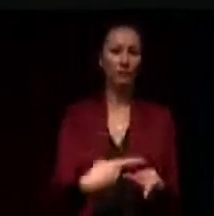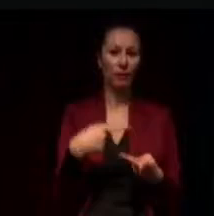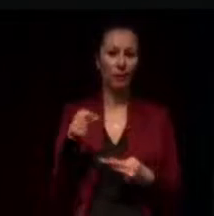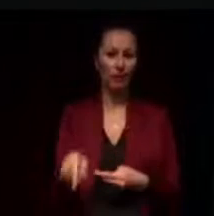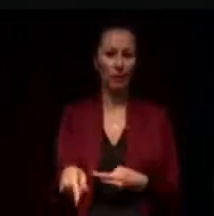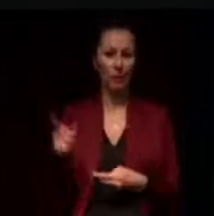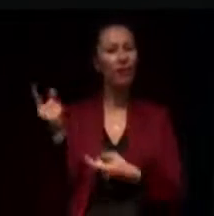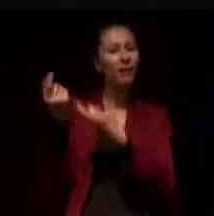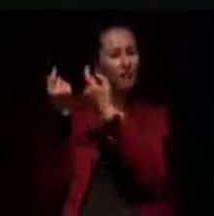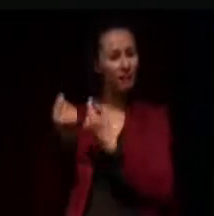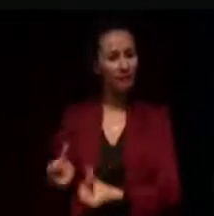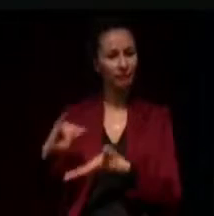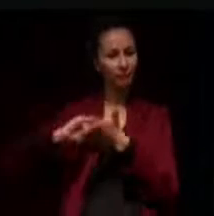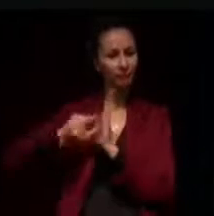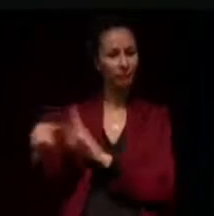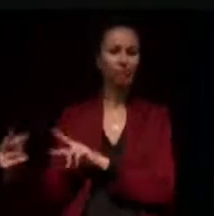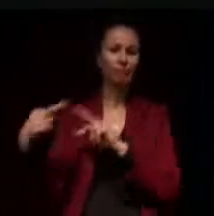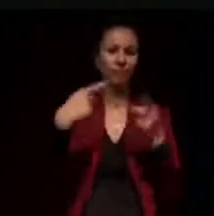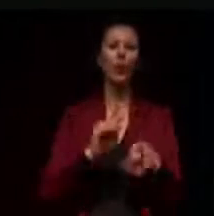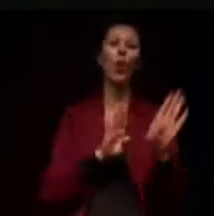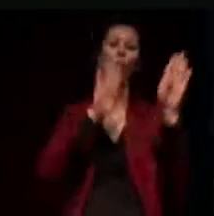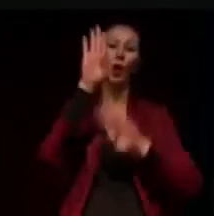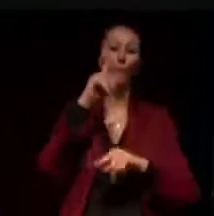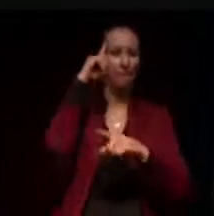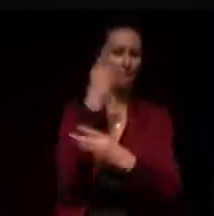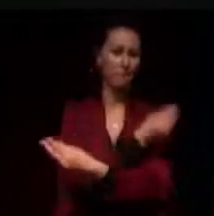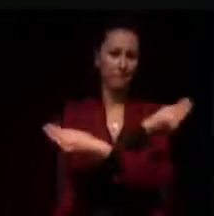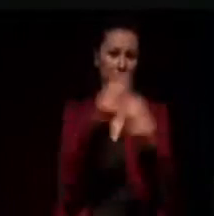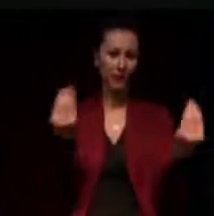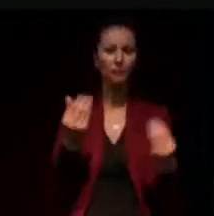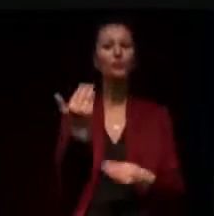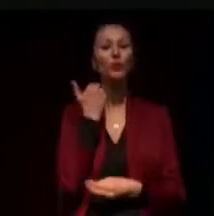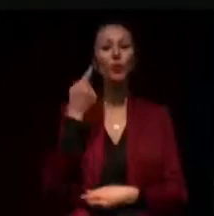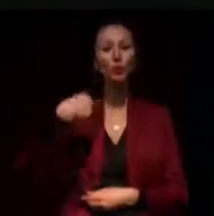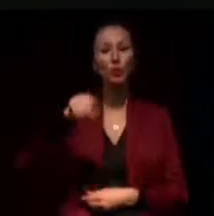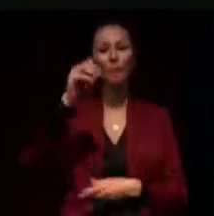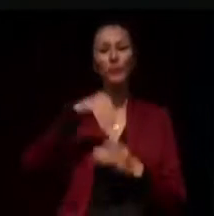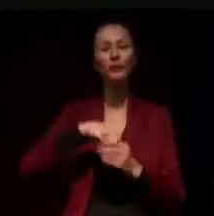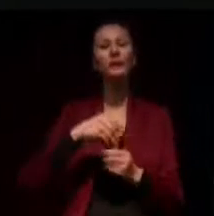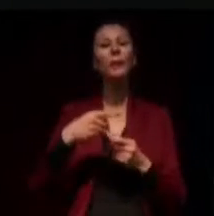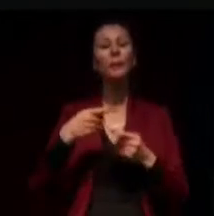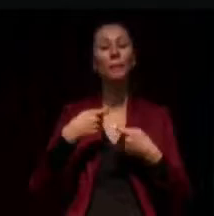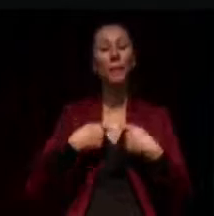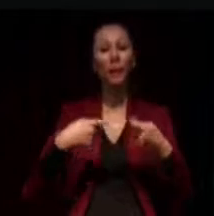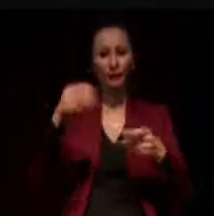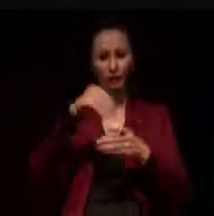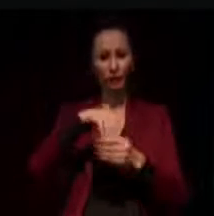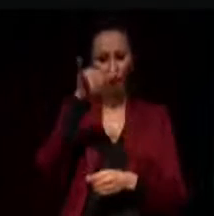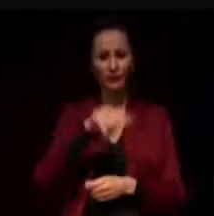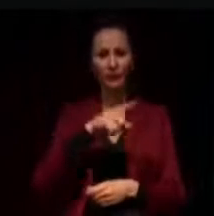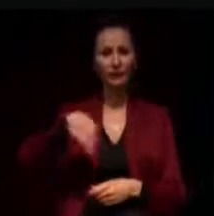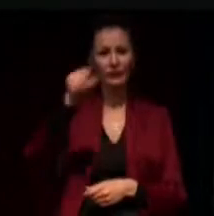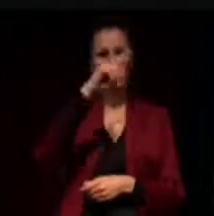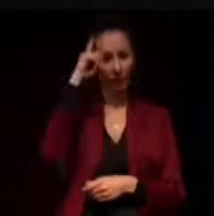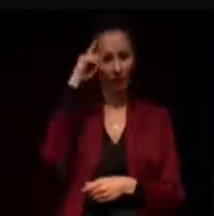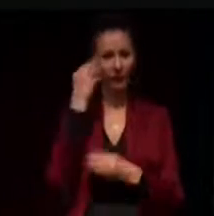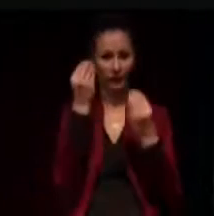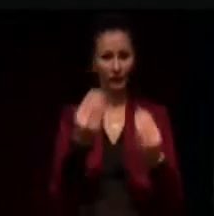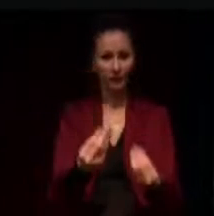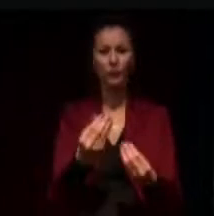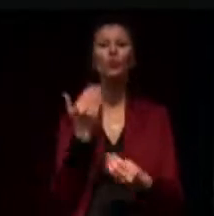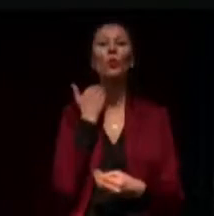şeklinde oylayacağımızı da bilgisini vereyim. Borçlanma ve maliyetler hakkında sizlere bilgi aktarmak